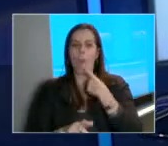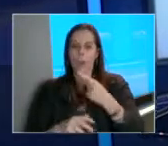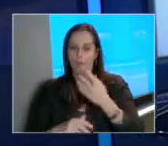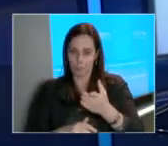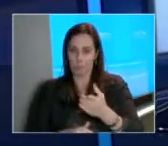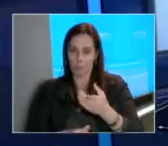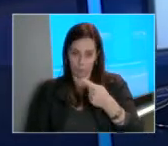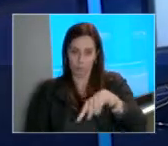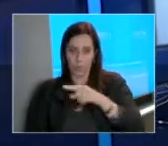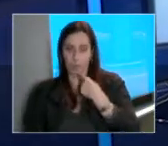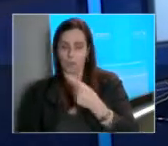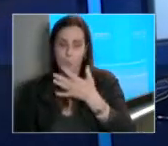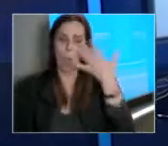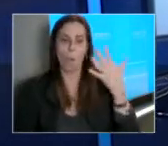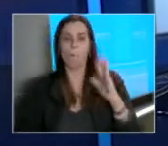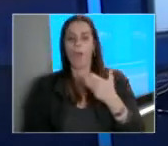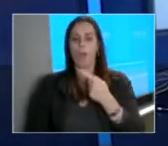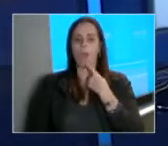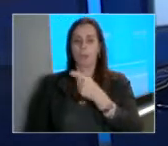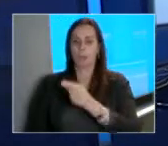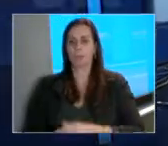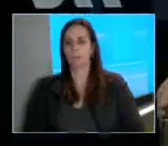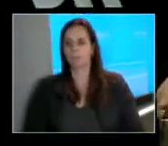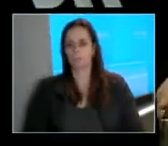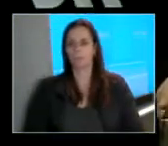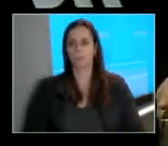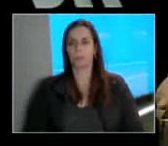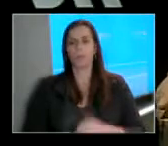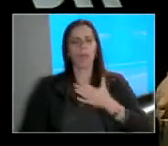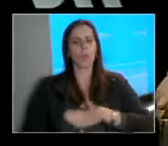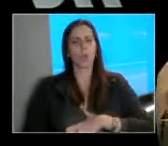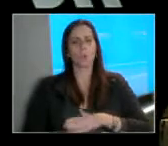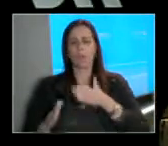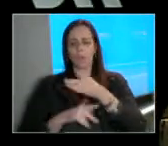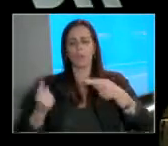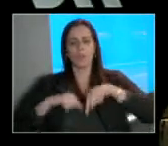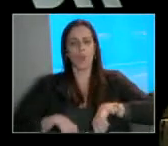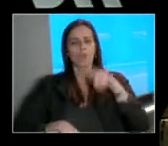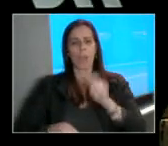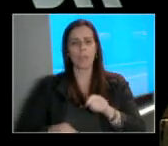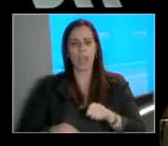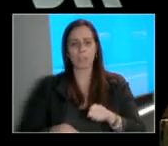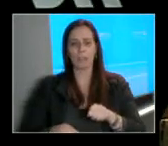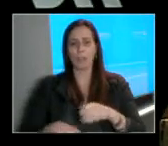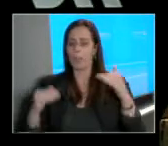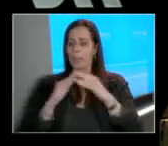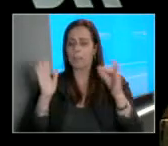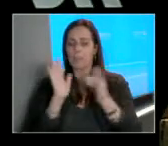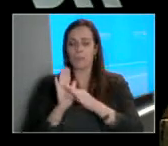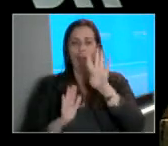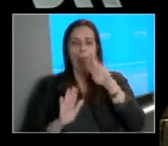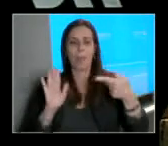אומר, כדי שרק יהיה ברור על מה מדברת סופיה. תראו בבקשה. בכוונתי לפנות ליושב ראש הכנסת, בהתאם